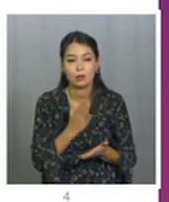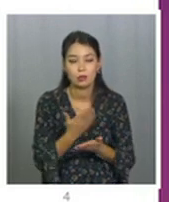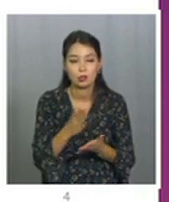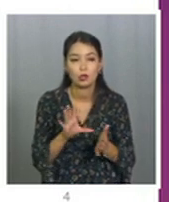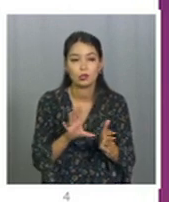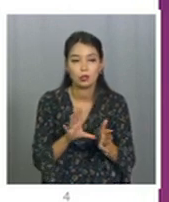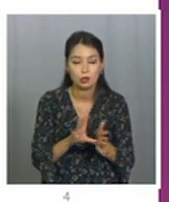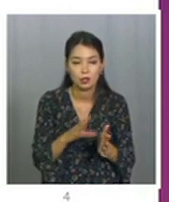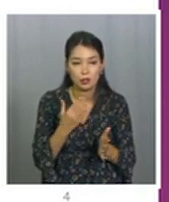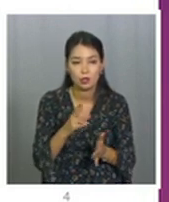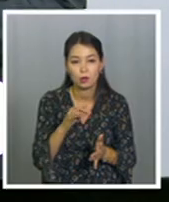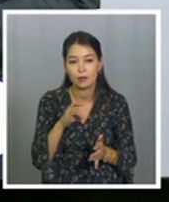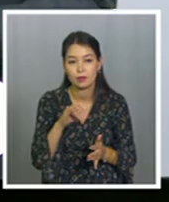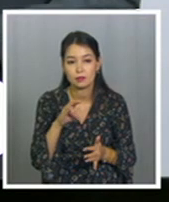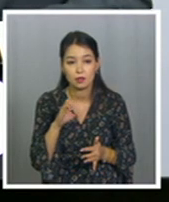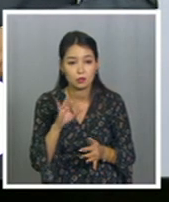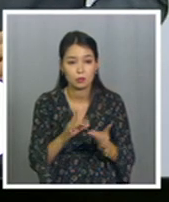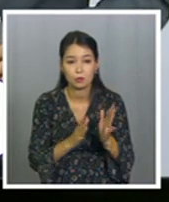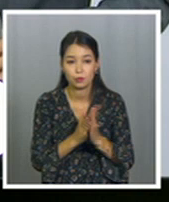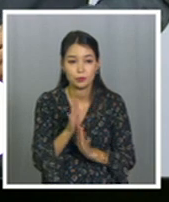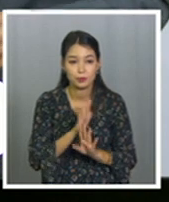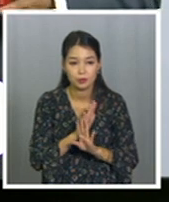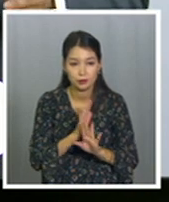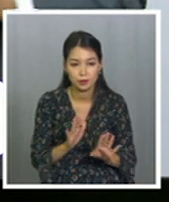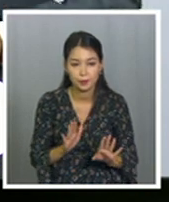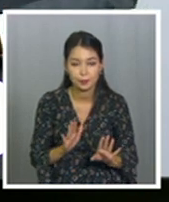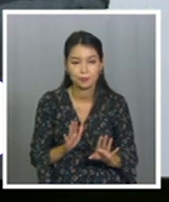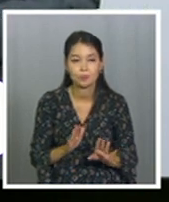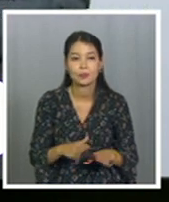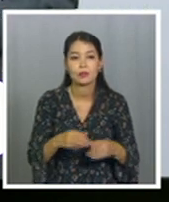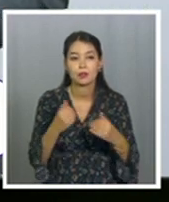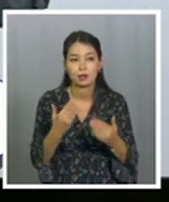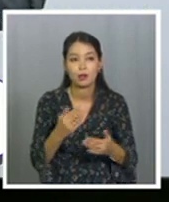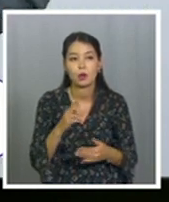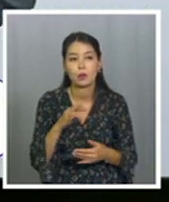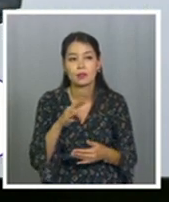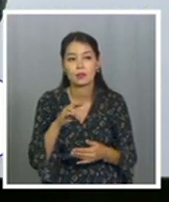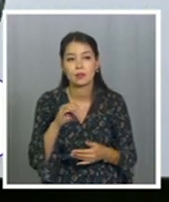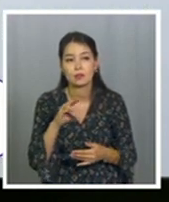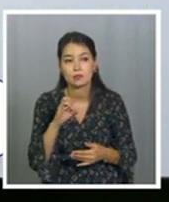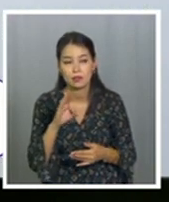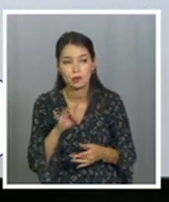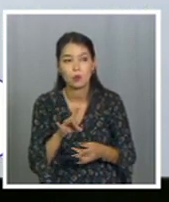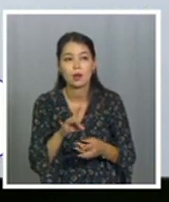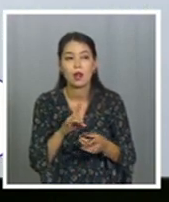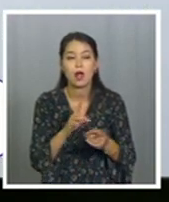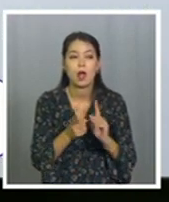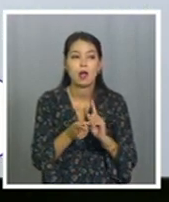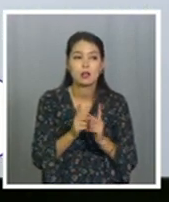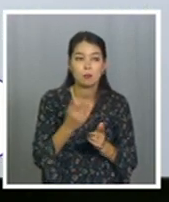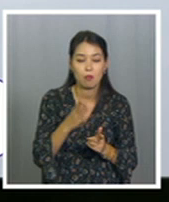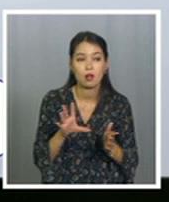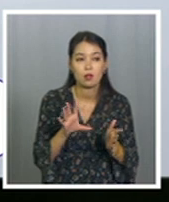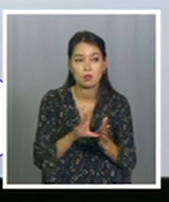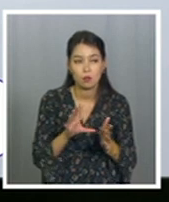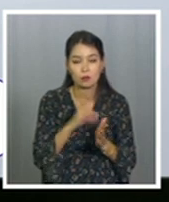конденсатордан өтпейді. Ал енді жаңа конденсаторымызды айнымалы тоқ көзіне қосайық, яғни